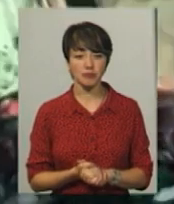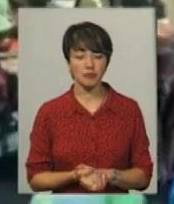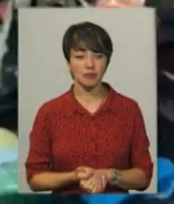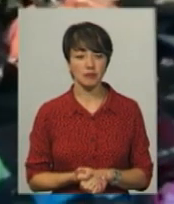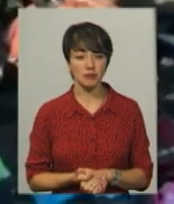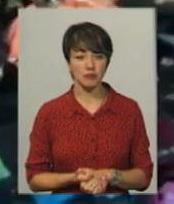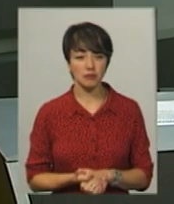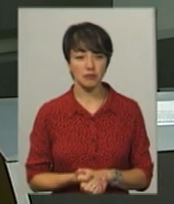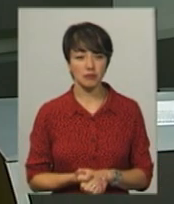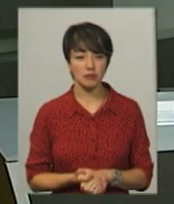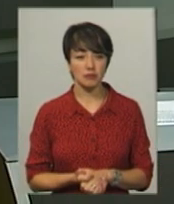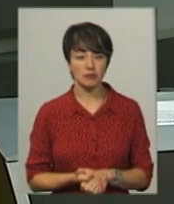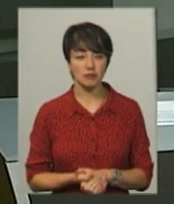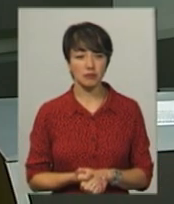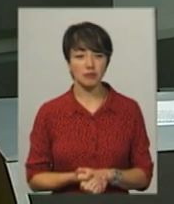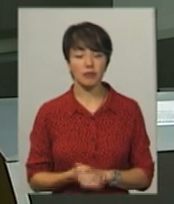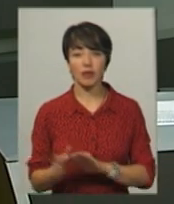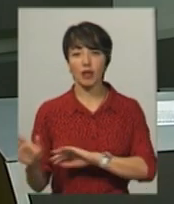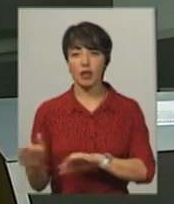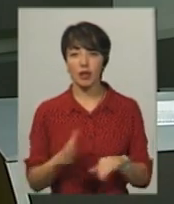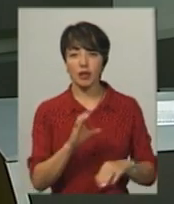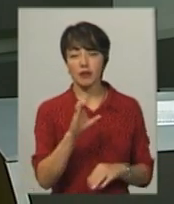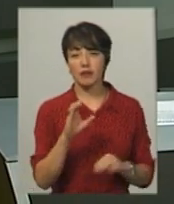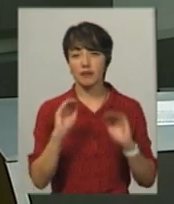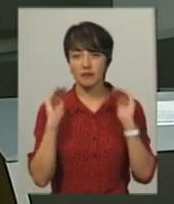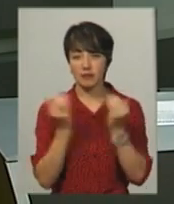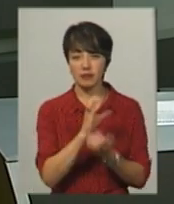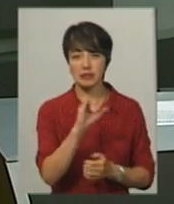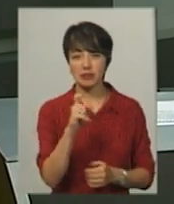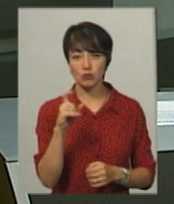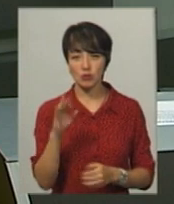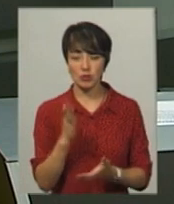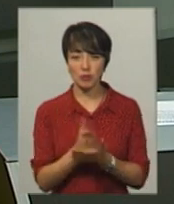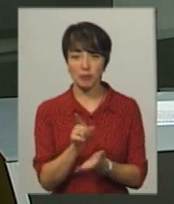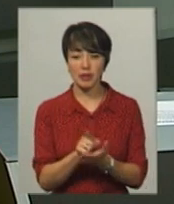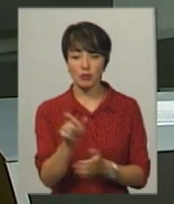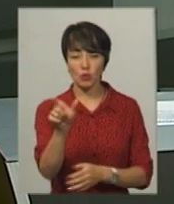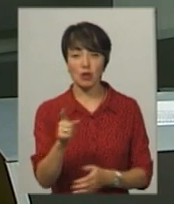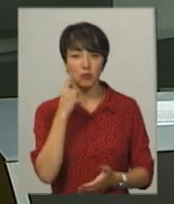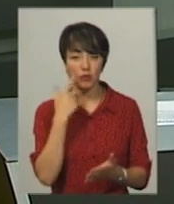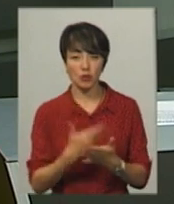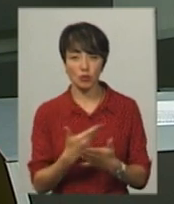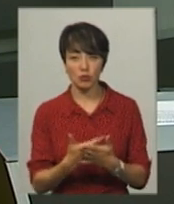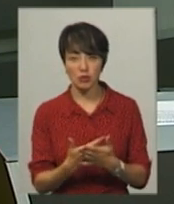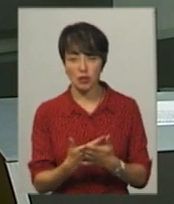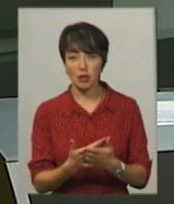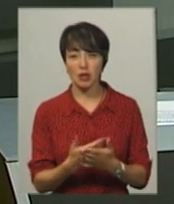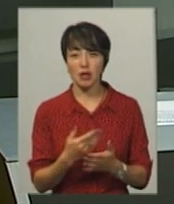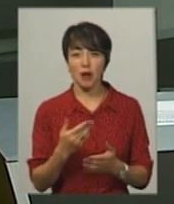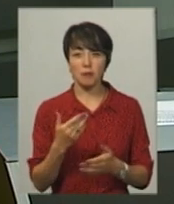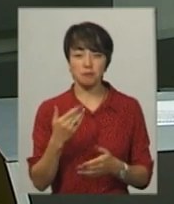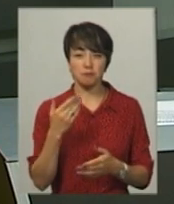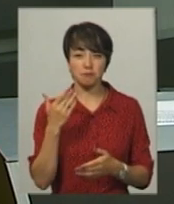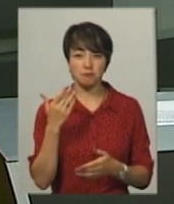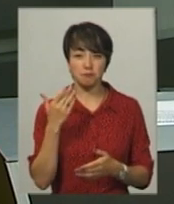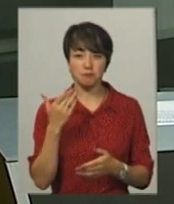Куропятник. В ізоляторі тимчасового перебування знаходиться пенсіонер, якого підозрюють у розбещенні неповнолітніх.